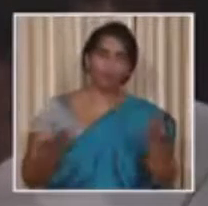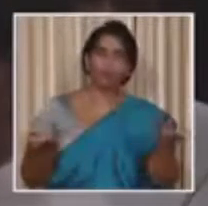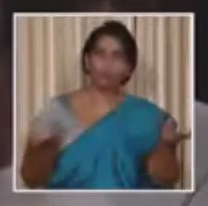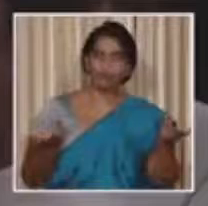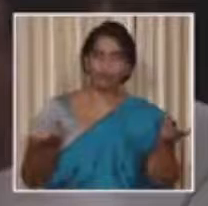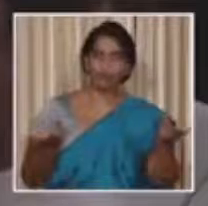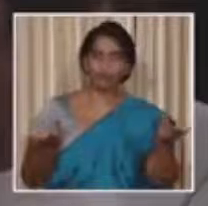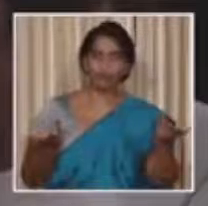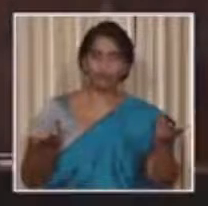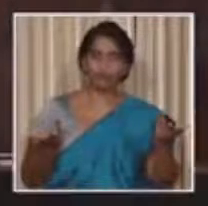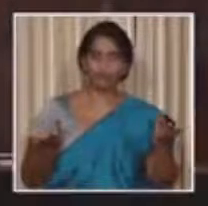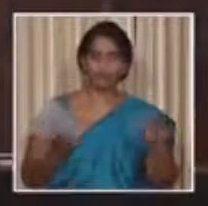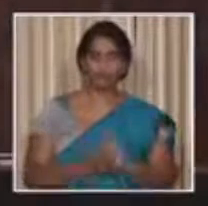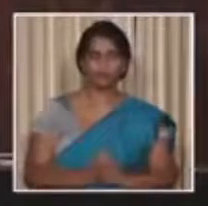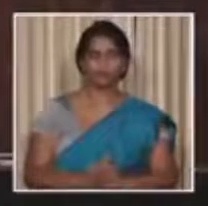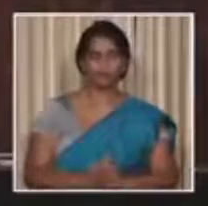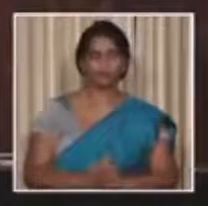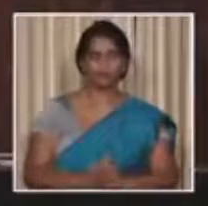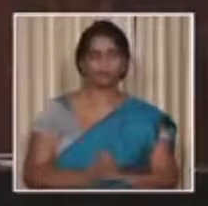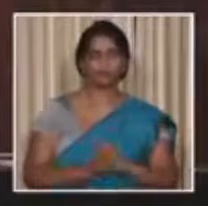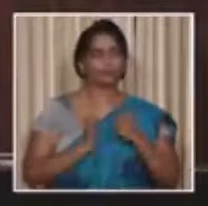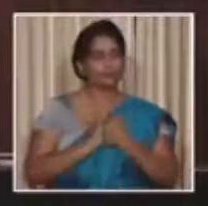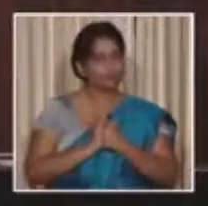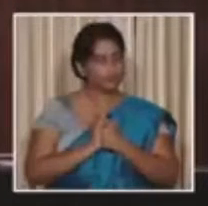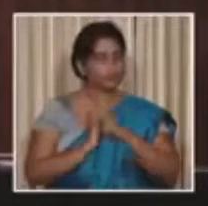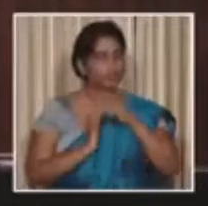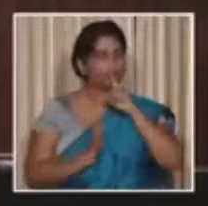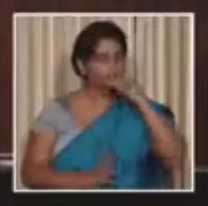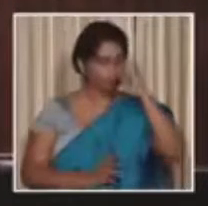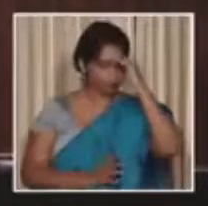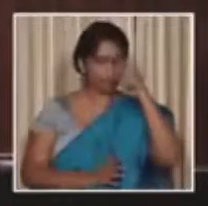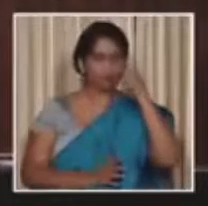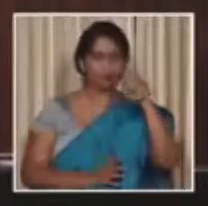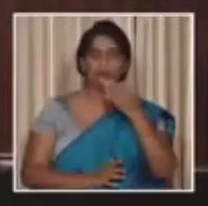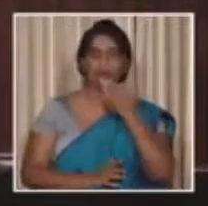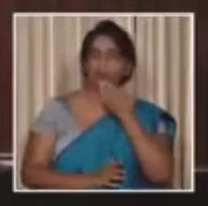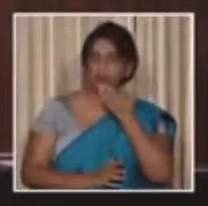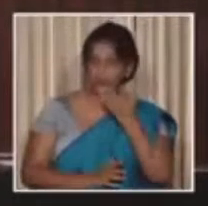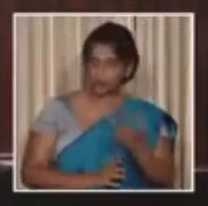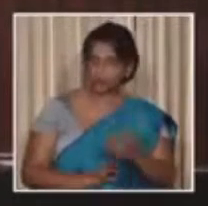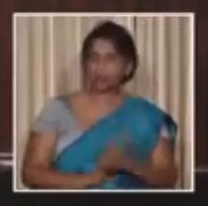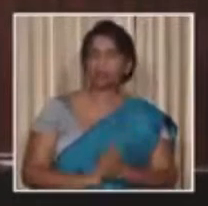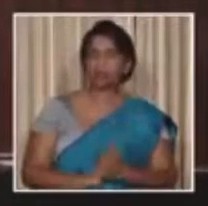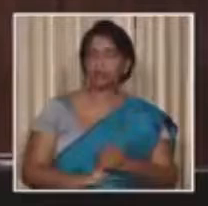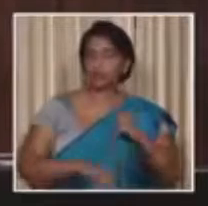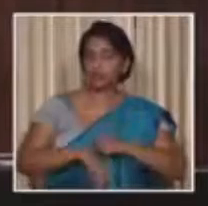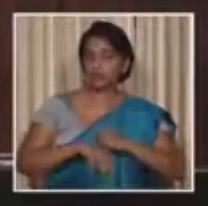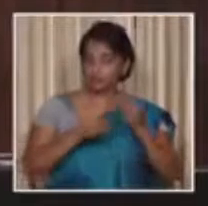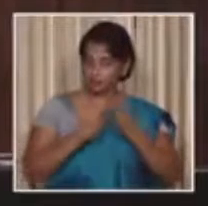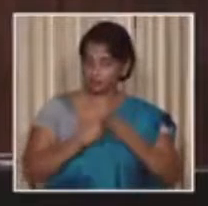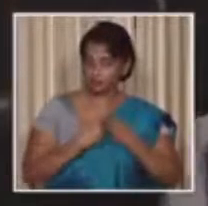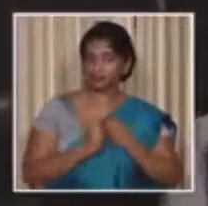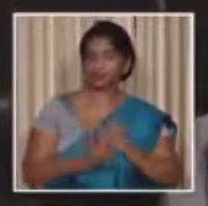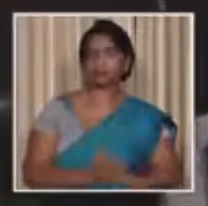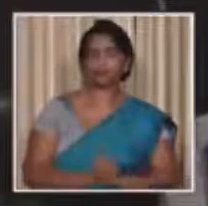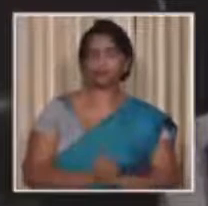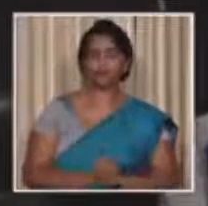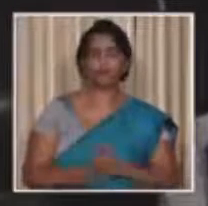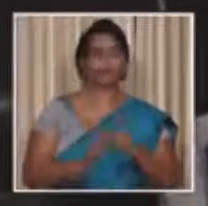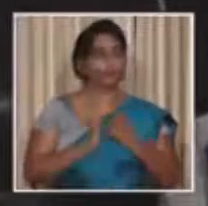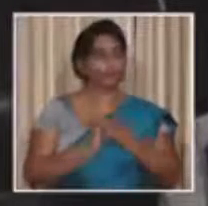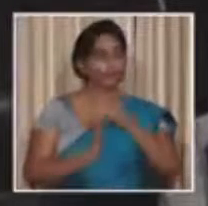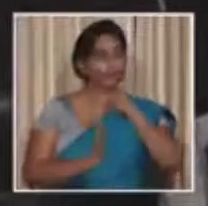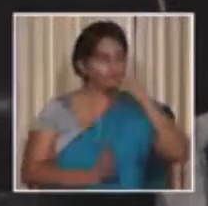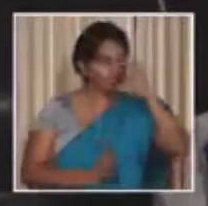කතානායකතුමනි ගරු කතානායකතුමනි ඔබතුමාට ස්තුතිවන්ත වෙනවා මේ වෙලාව ලබා දීම ගැන ගරු